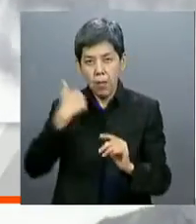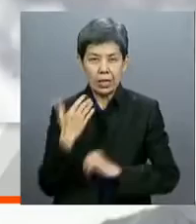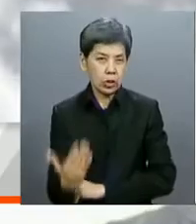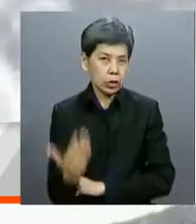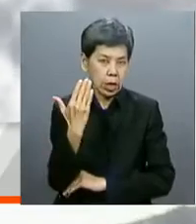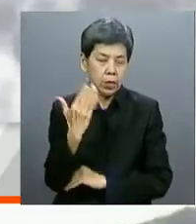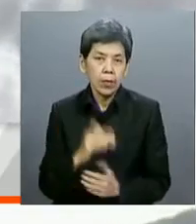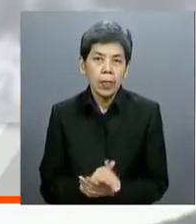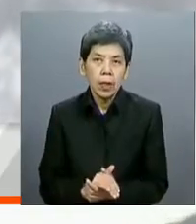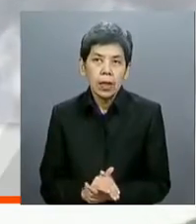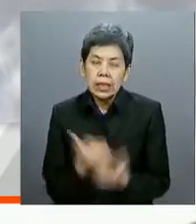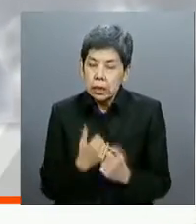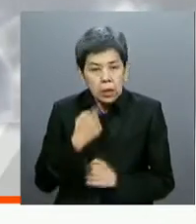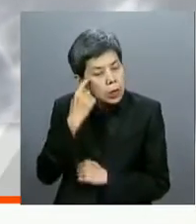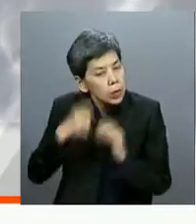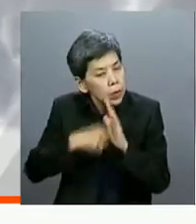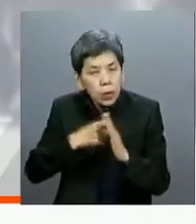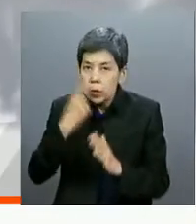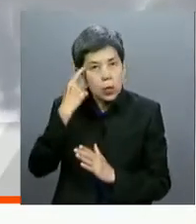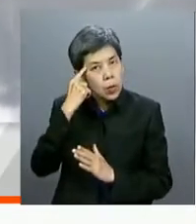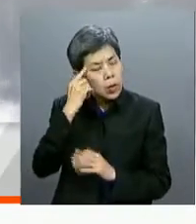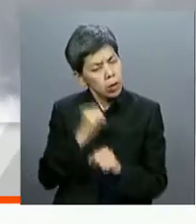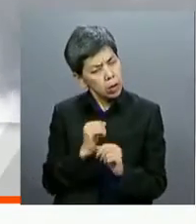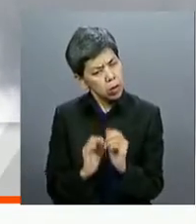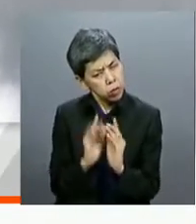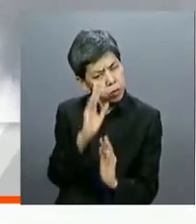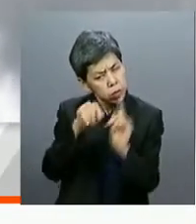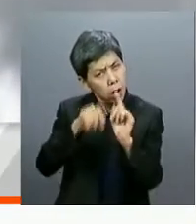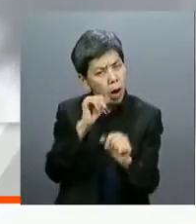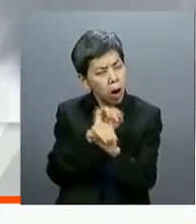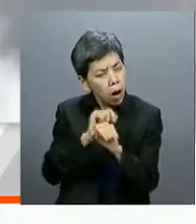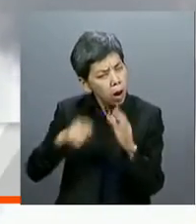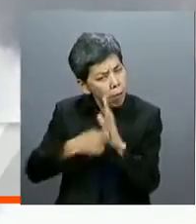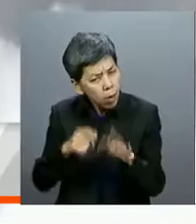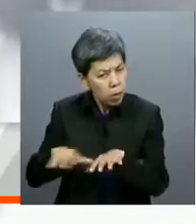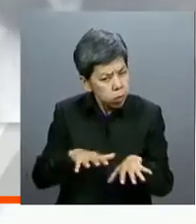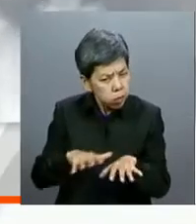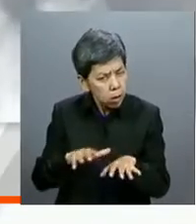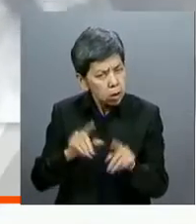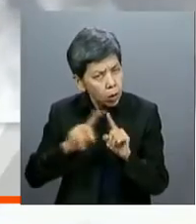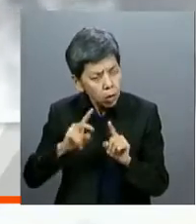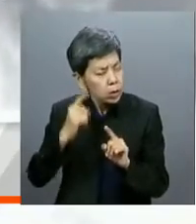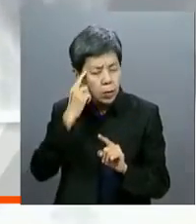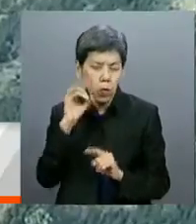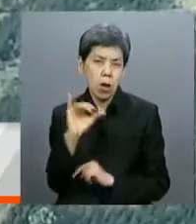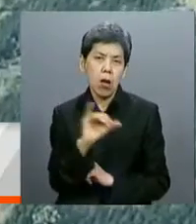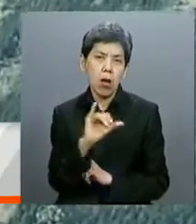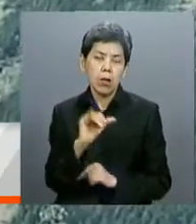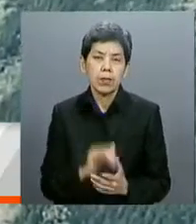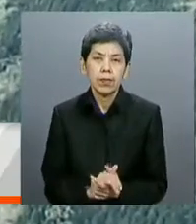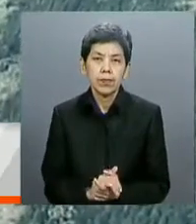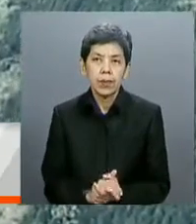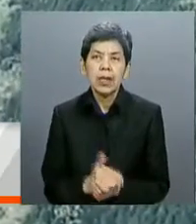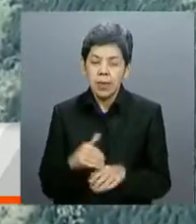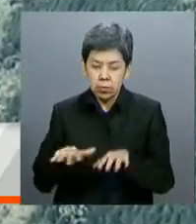เช้านี้ซึ่งยังไม่ทราบสาเหตุที่ชัดเจนว่าควันที่พวยพุ่งออกมามาเกิดจากแผ่นดินไหวครั้งที่ 2หรือไม่นอกจากนี้